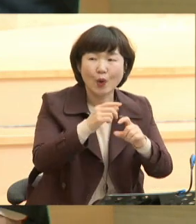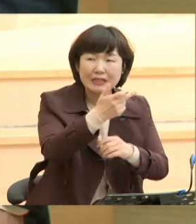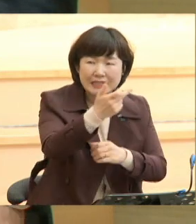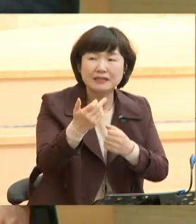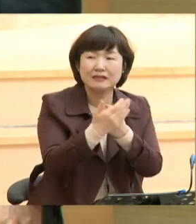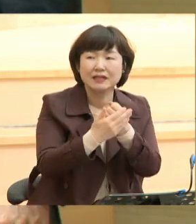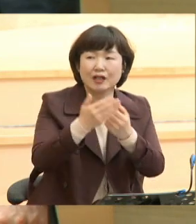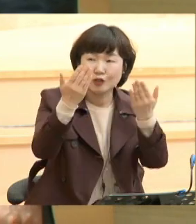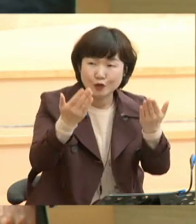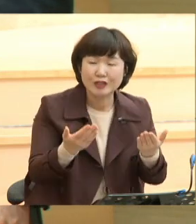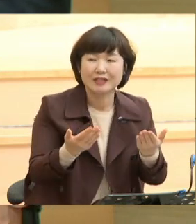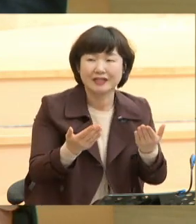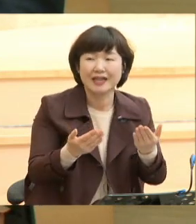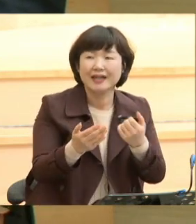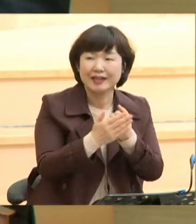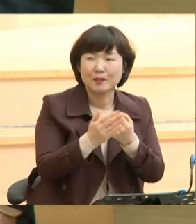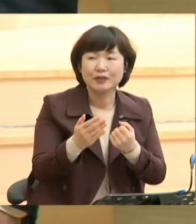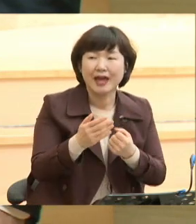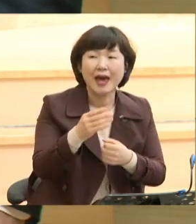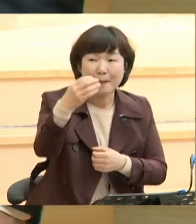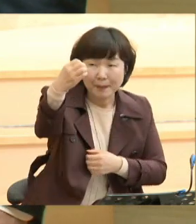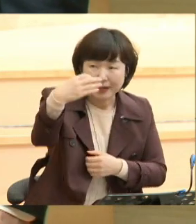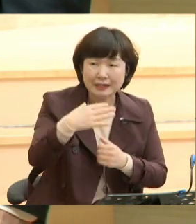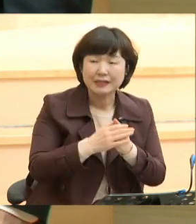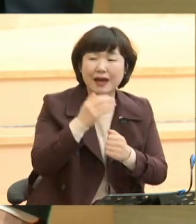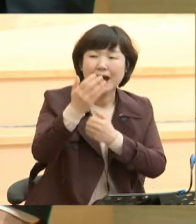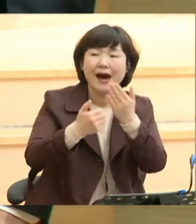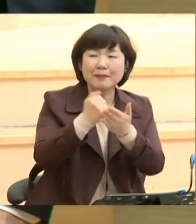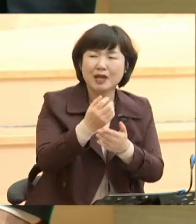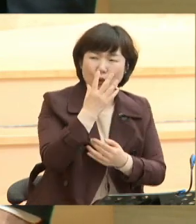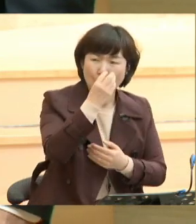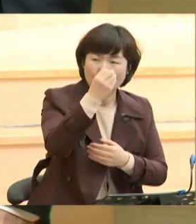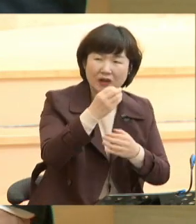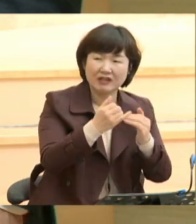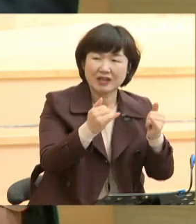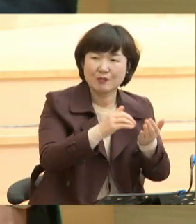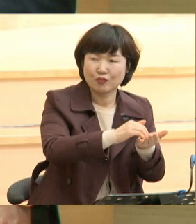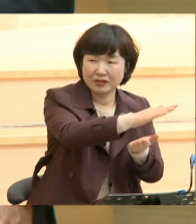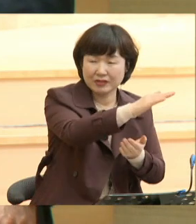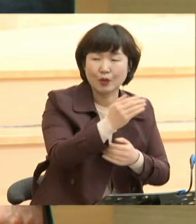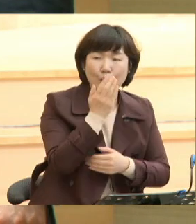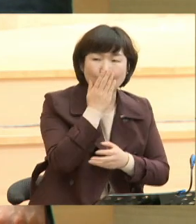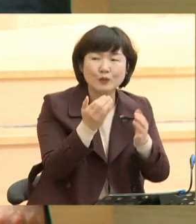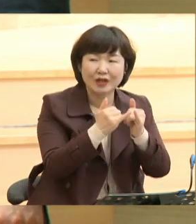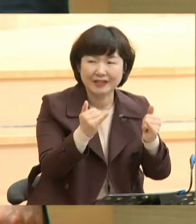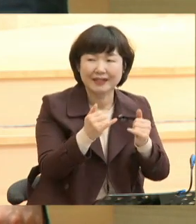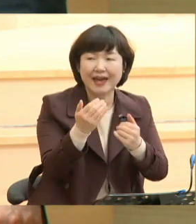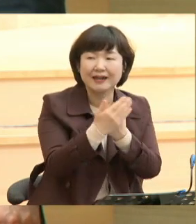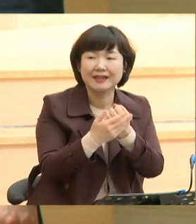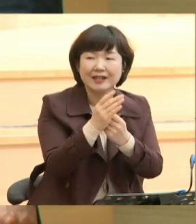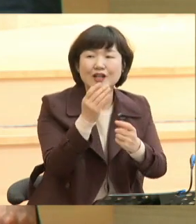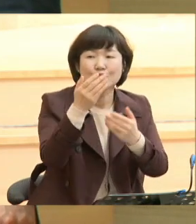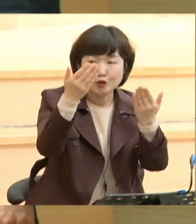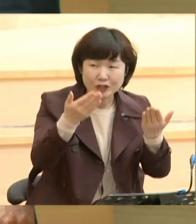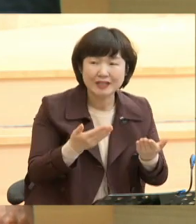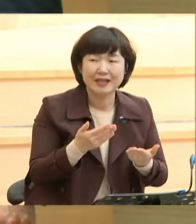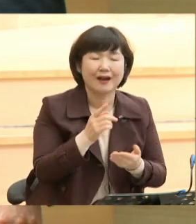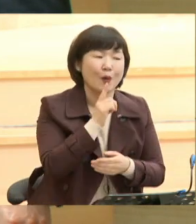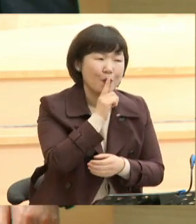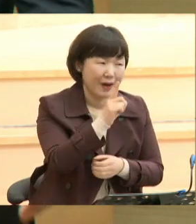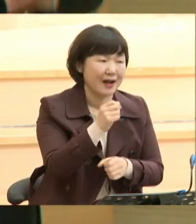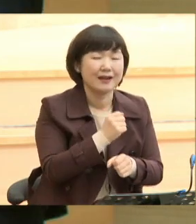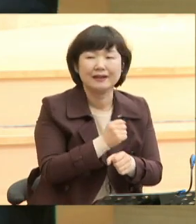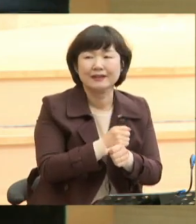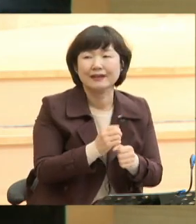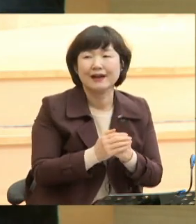어도 그 은혜를 주신 하니 그러므로 일렀으되 하나님이 교만한 자를 물리치시고 겸손한 자에게 은혜를 주신다 하였느니라